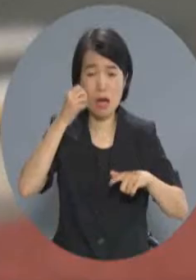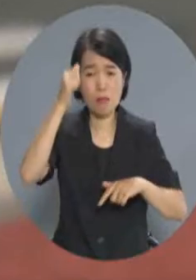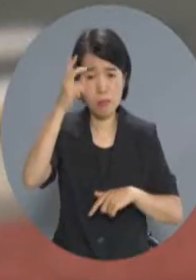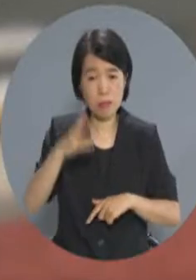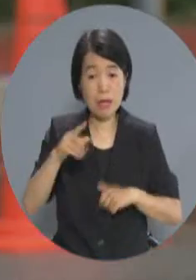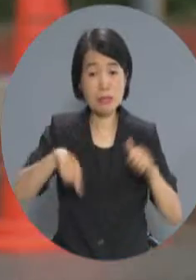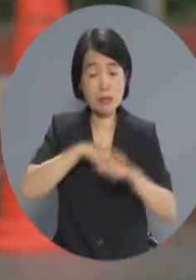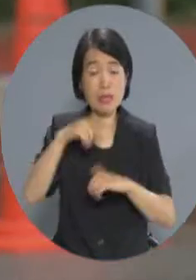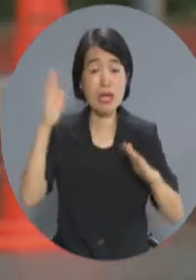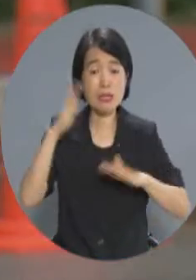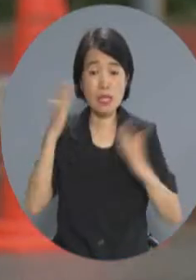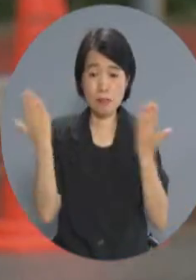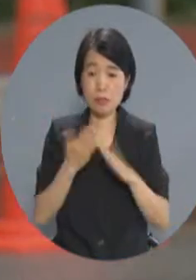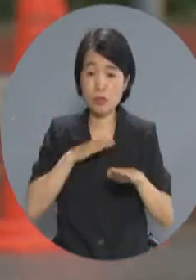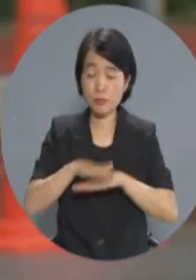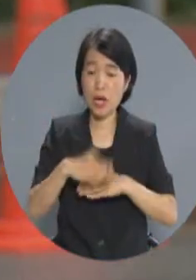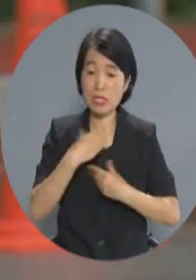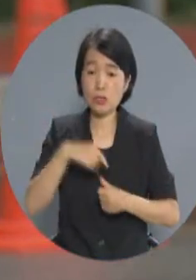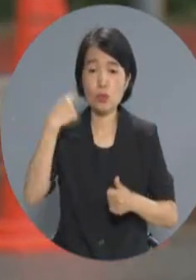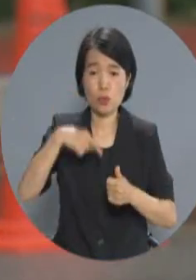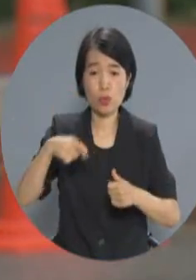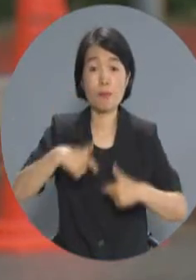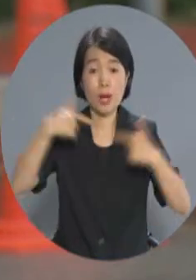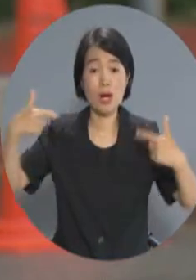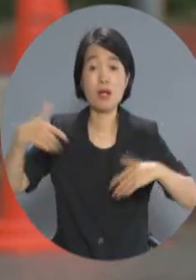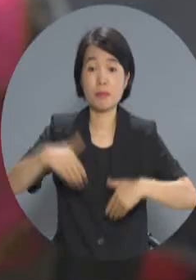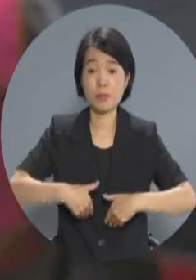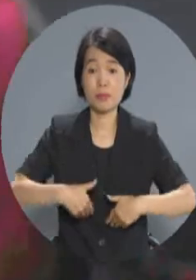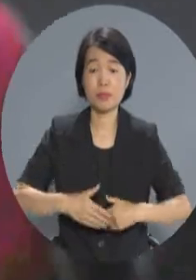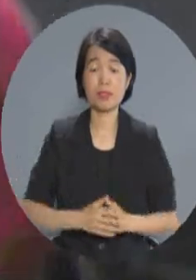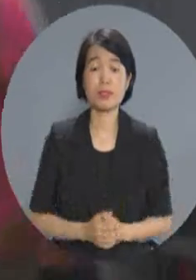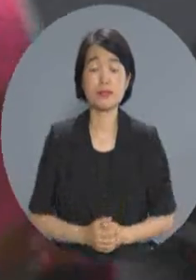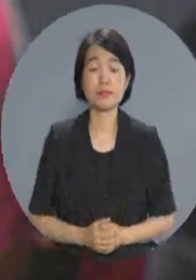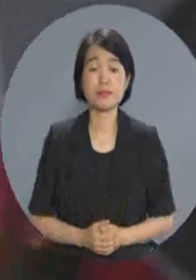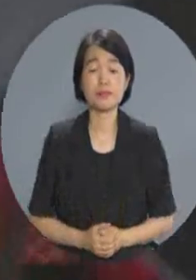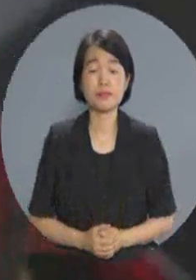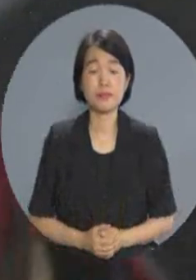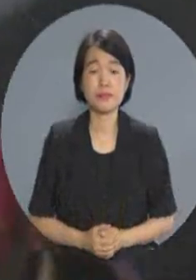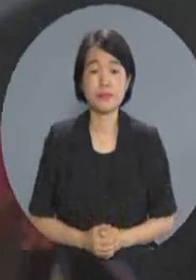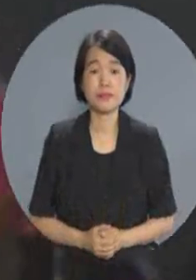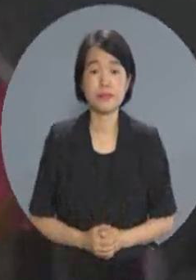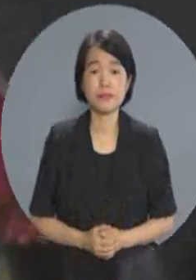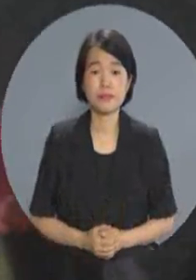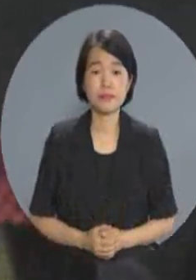상황에서 학생 맞춤형 안전교육과 와도 필요해 보입니다 mbc 뉴스 박종호 입니다